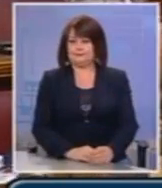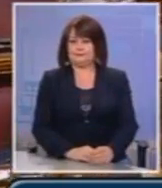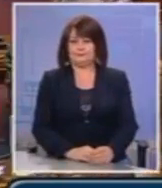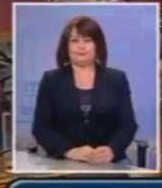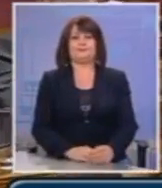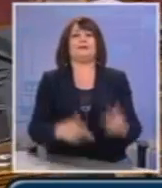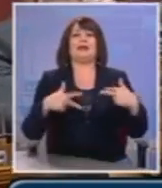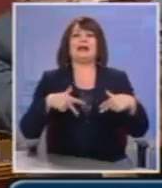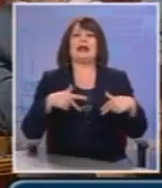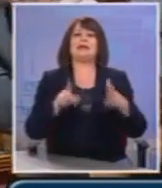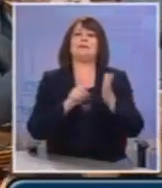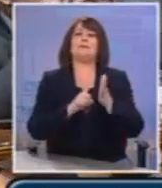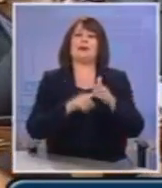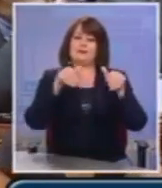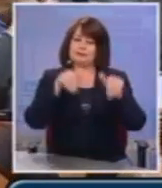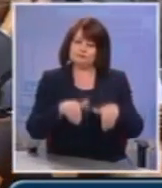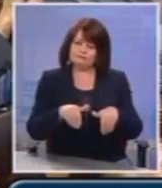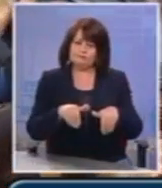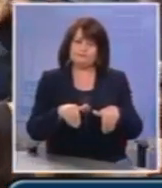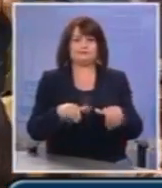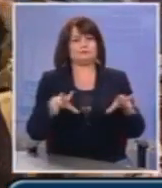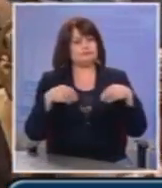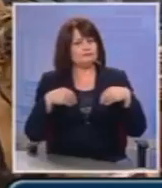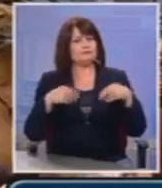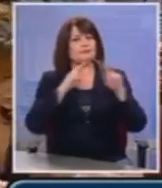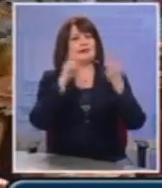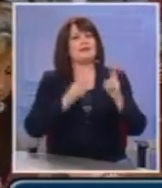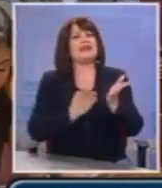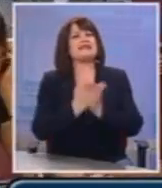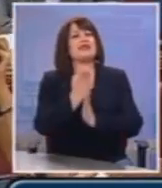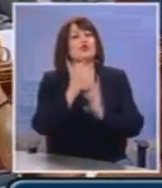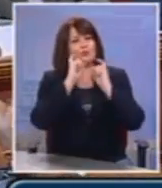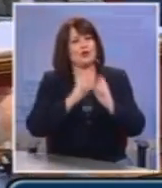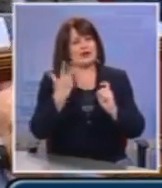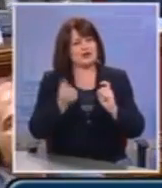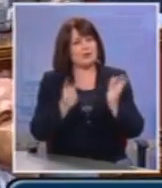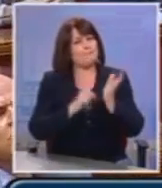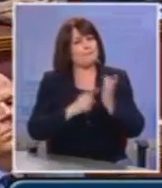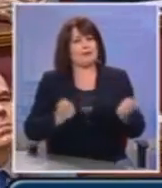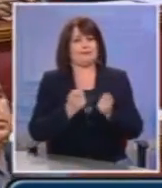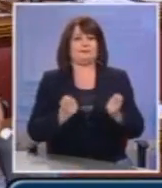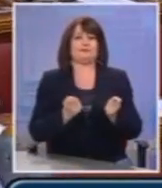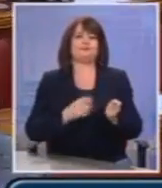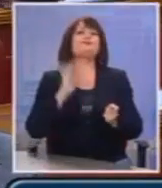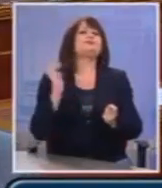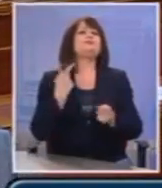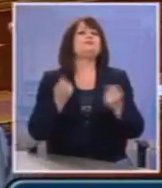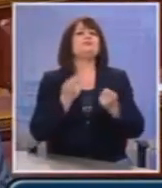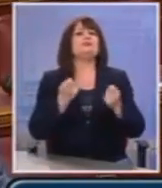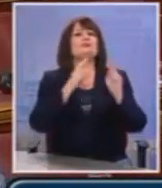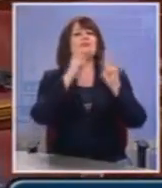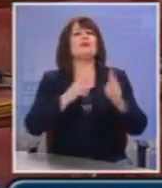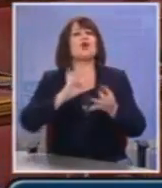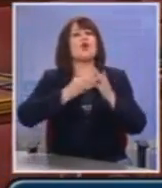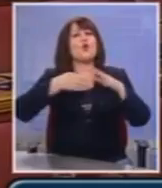τα κράτη πρέπει να συμμορφώνονται με τις υποχρεώσεις διεθνούς δικαίου ε όταν ενεργούν μέσω διεθνών